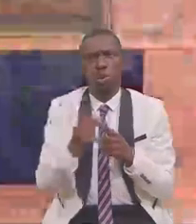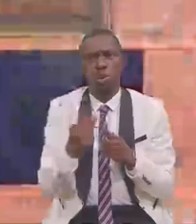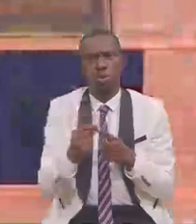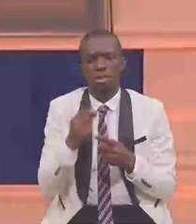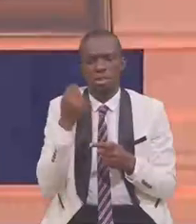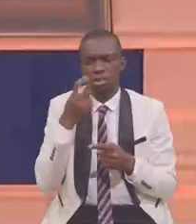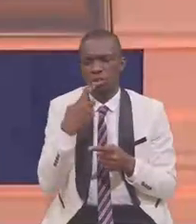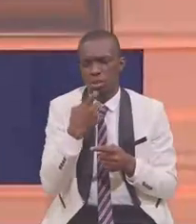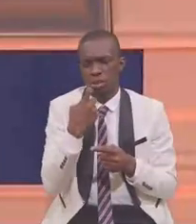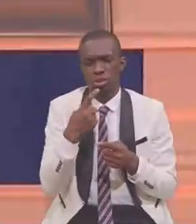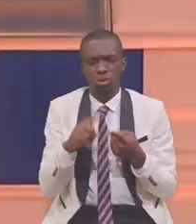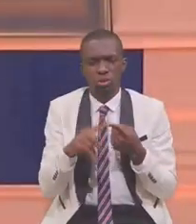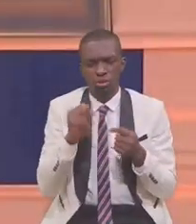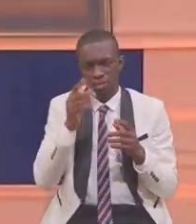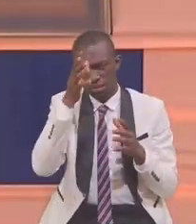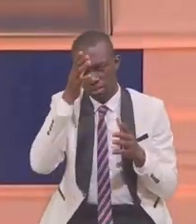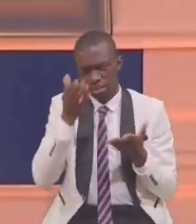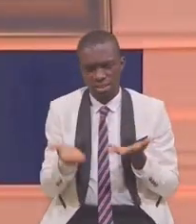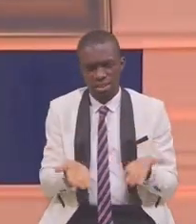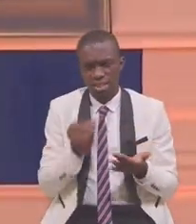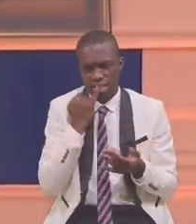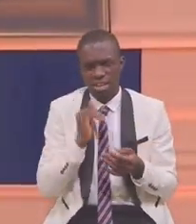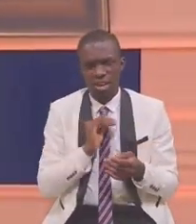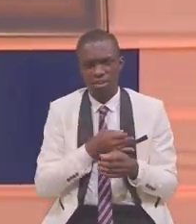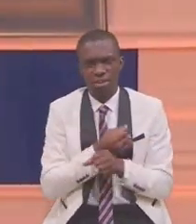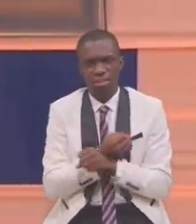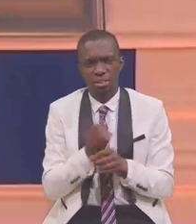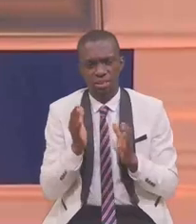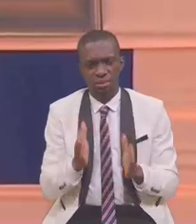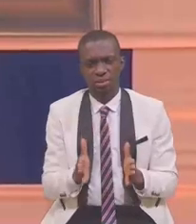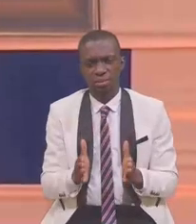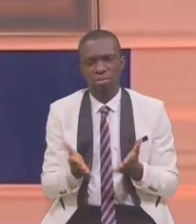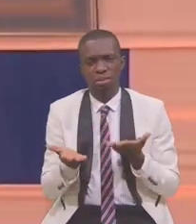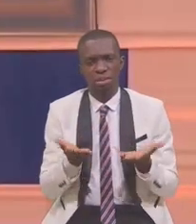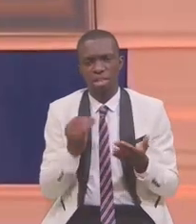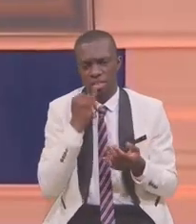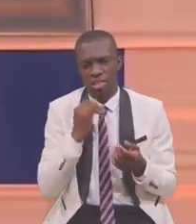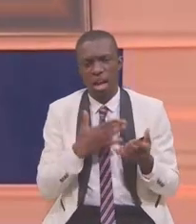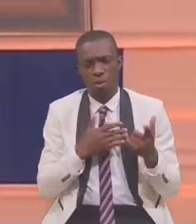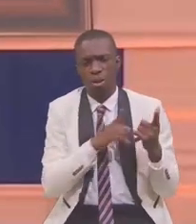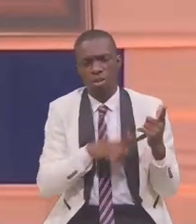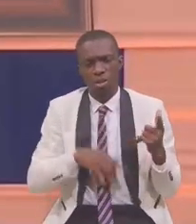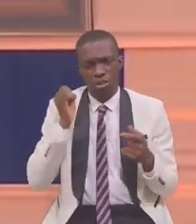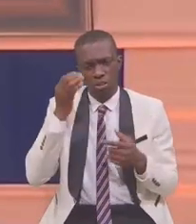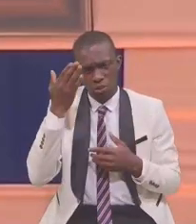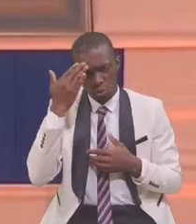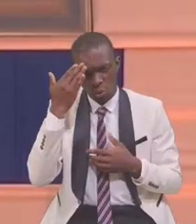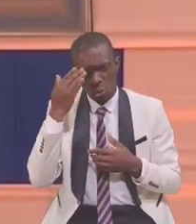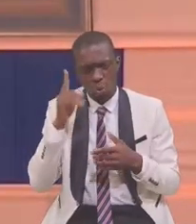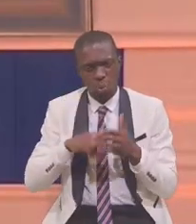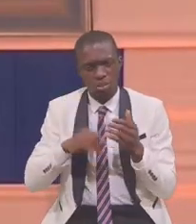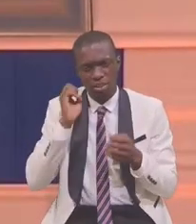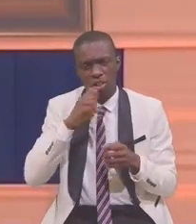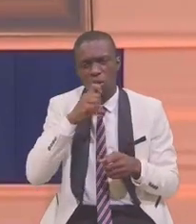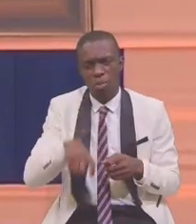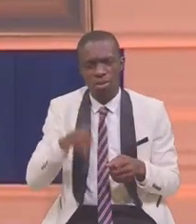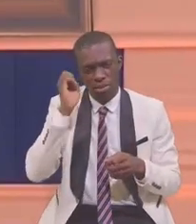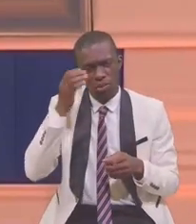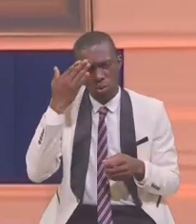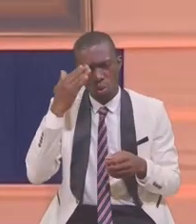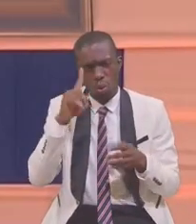Sauveur, voici le Seigneur. Il savait ce qu'il a enseigné, il savait ce qu'il a commandé, il savait ce qu'il a donné aux gens, à ses